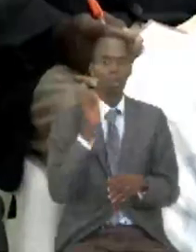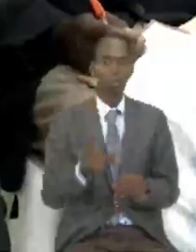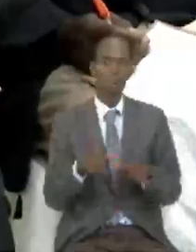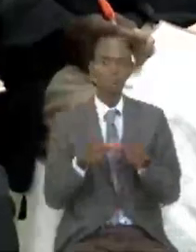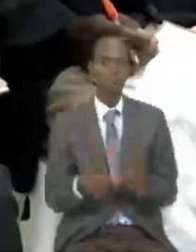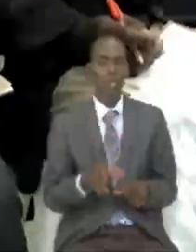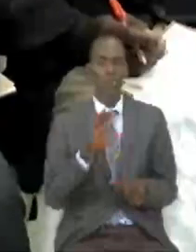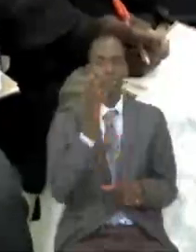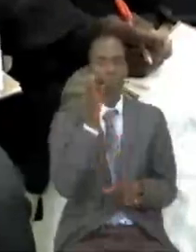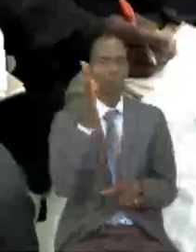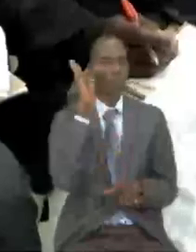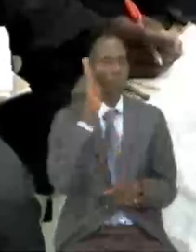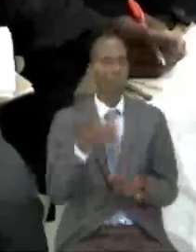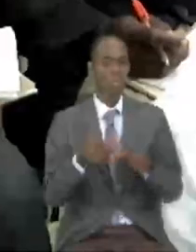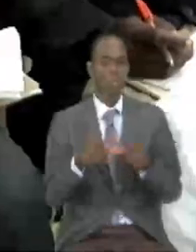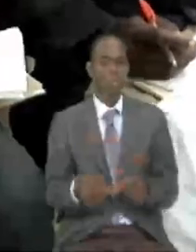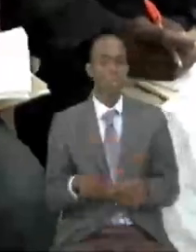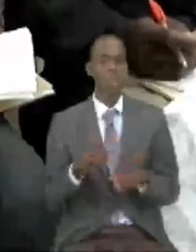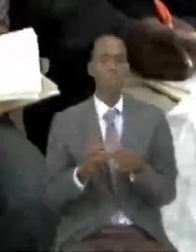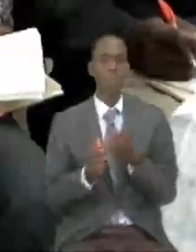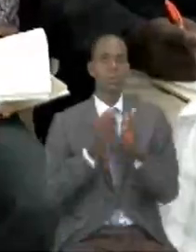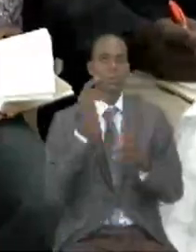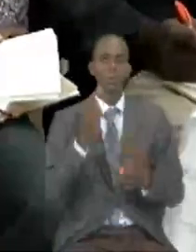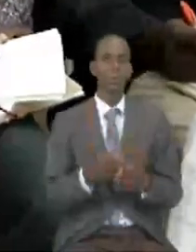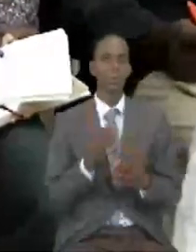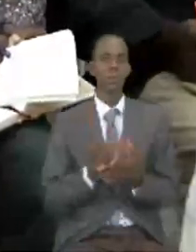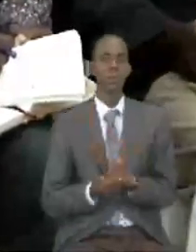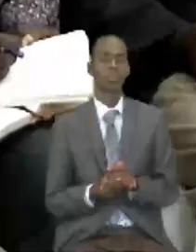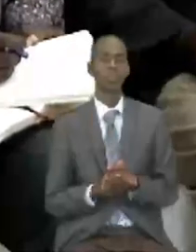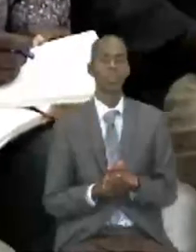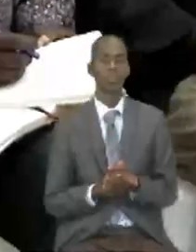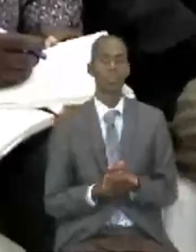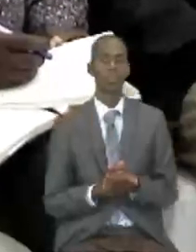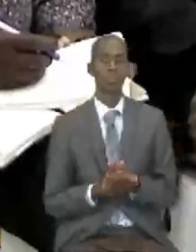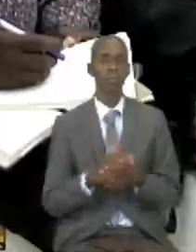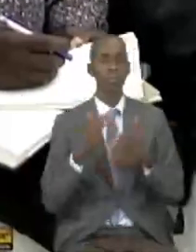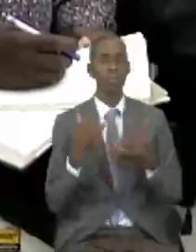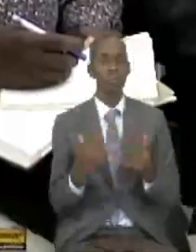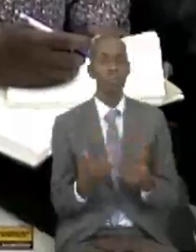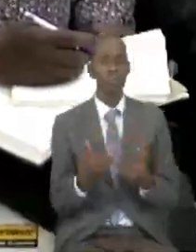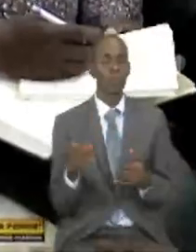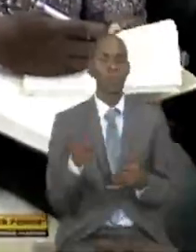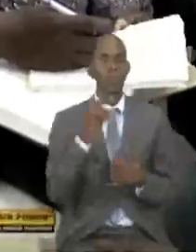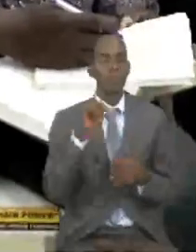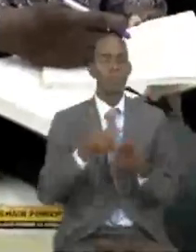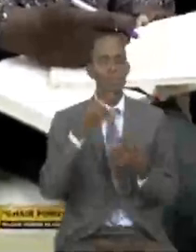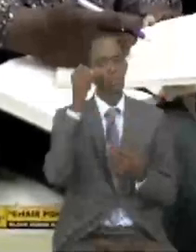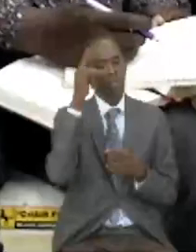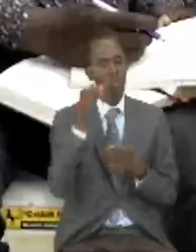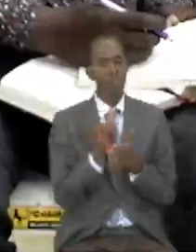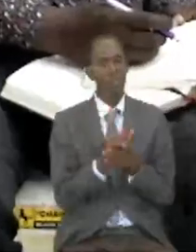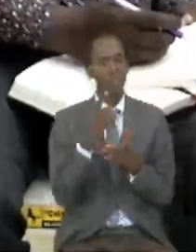demeure, votre fruit va demeurer au nom de Jésus-Christ. Je veux que vous compreniez que le langage que